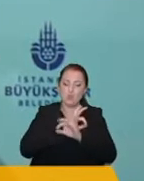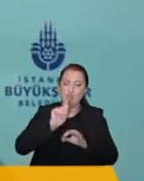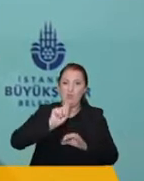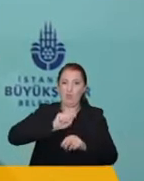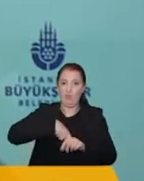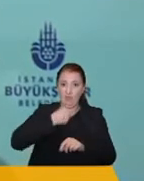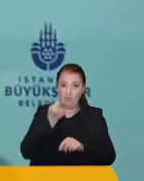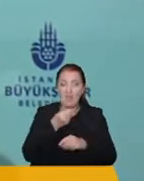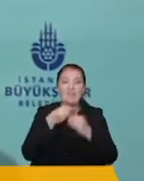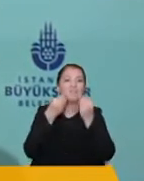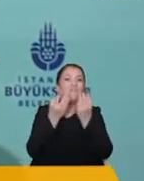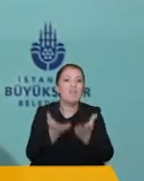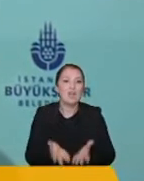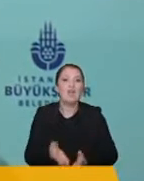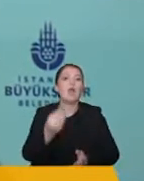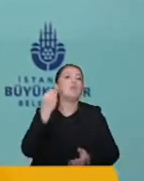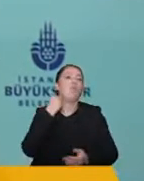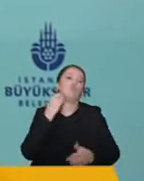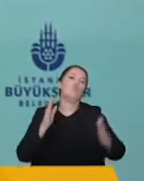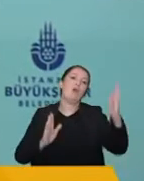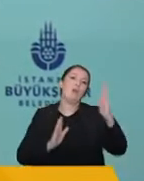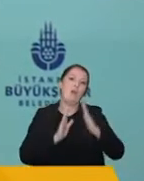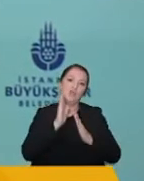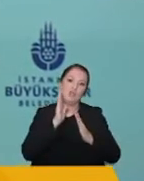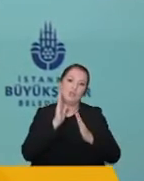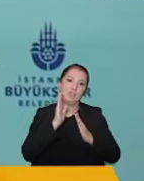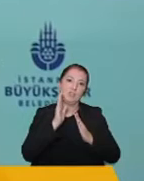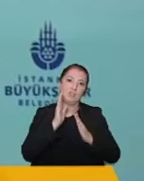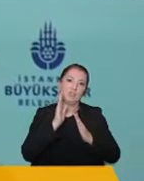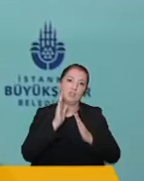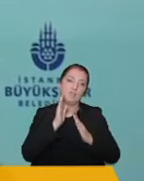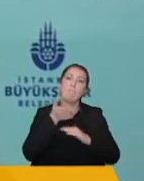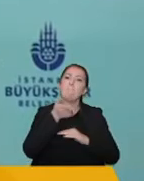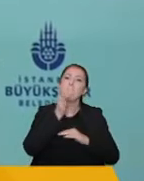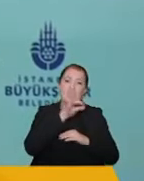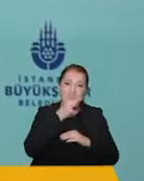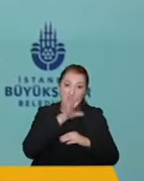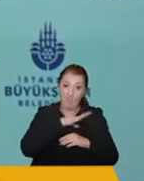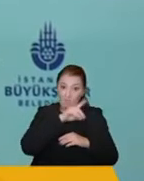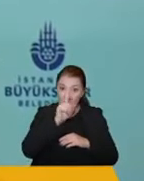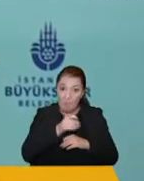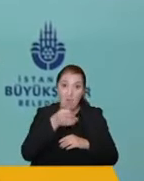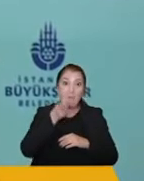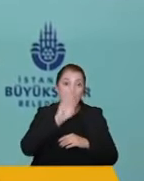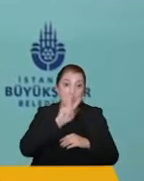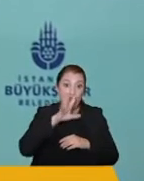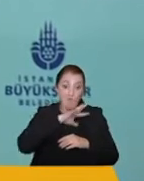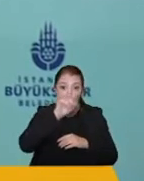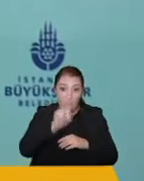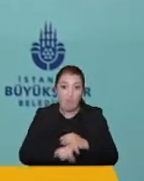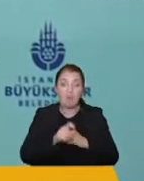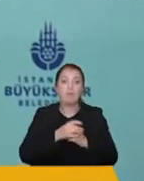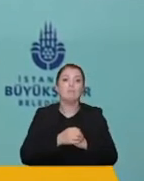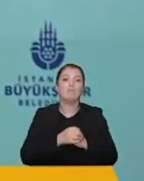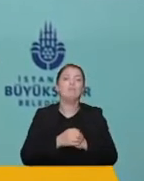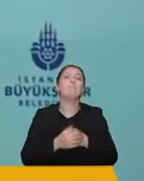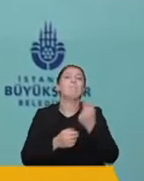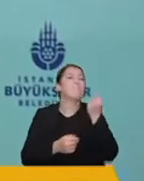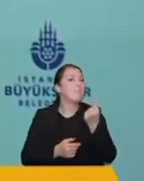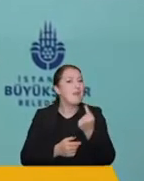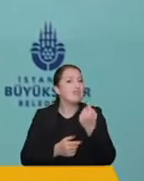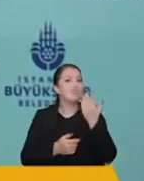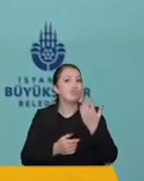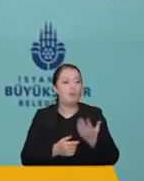aykırı verilen borçlara karşıyız. Başka ifade var mı? Başka şekli var mı? Birazcık da